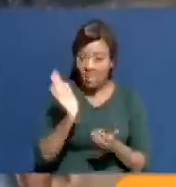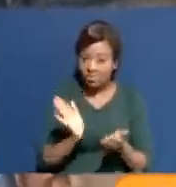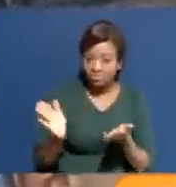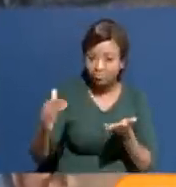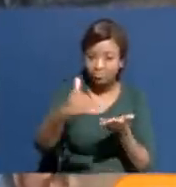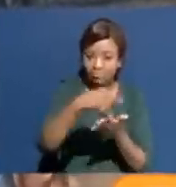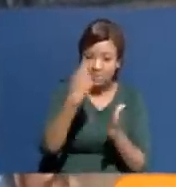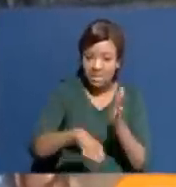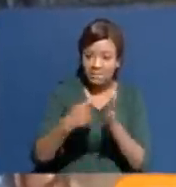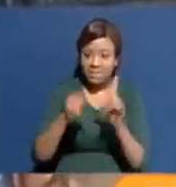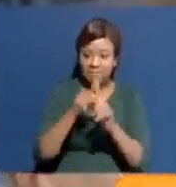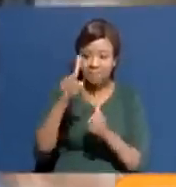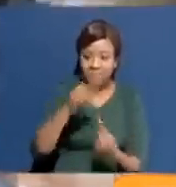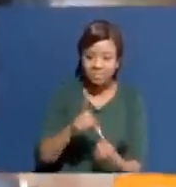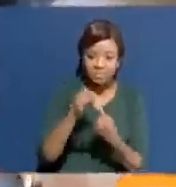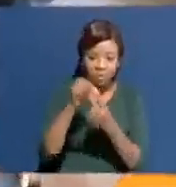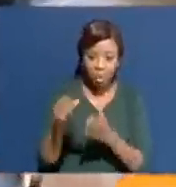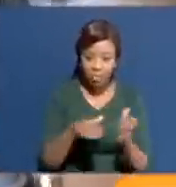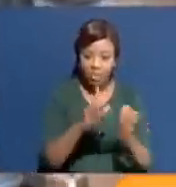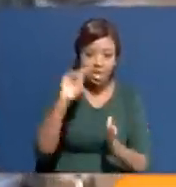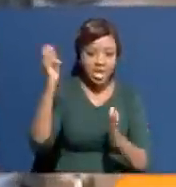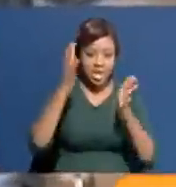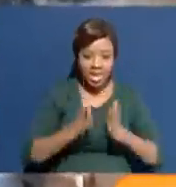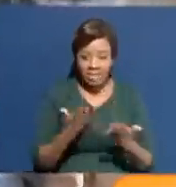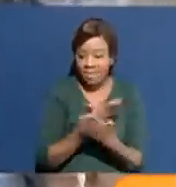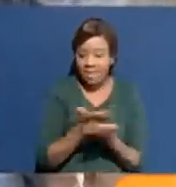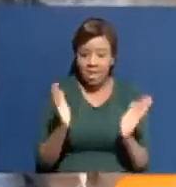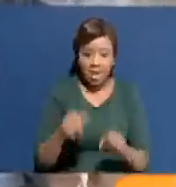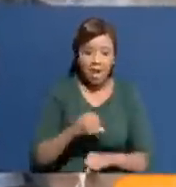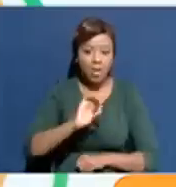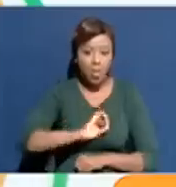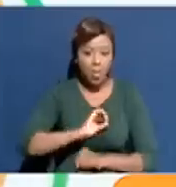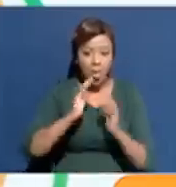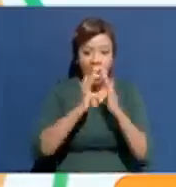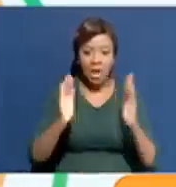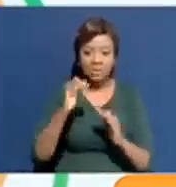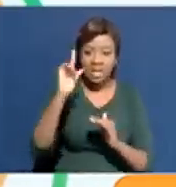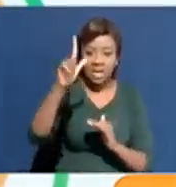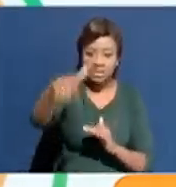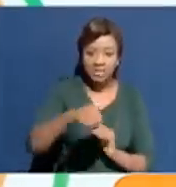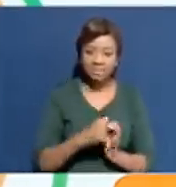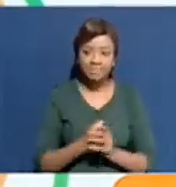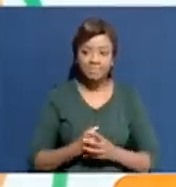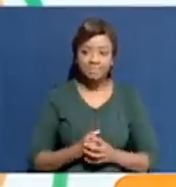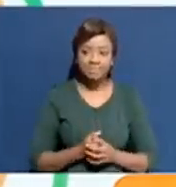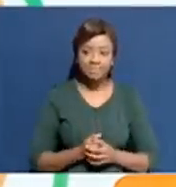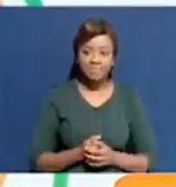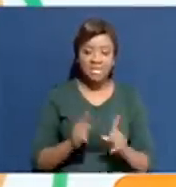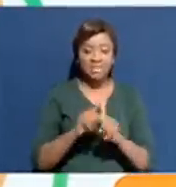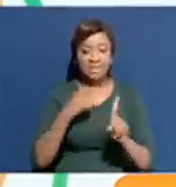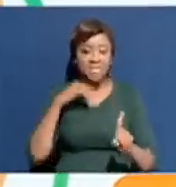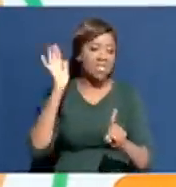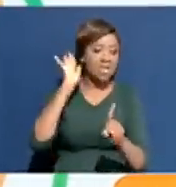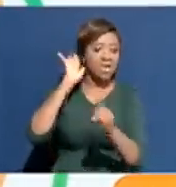ya kipekee kwa Mkenya wa kawaida kuweza kumiliki nyumba baadaye. Nimesikia watu wakisema sasa hii pesa